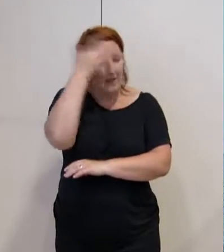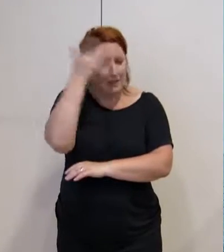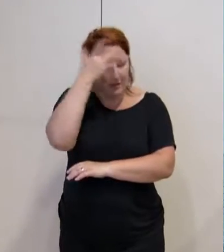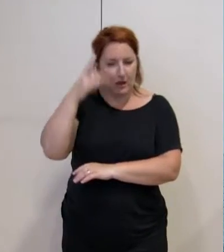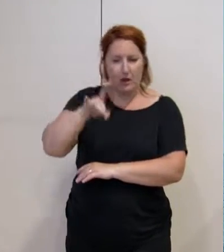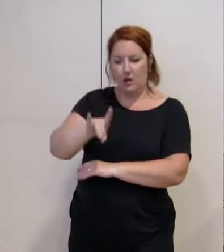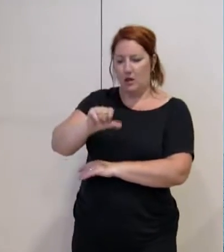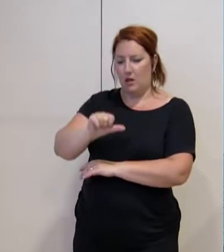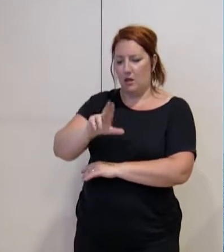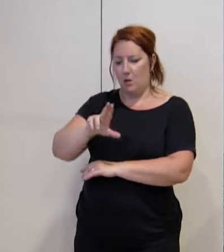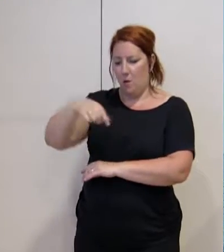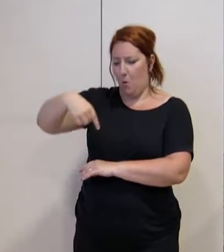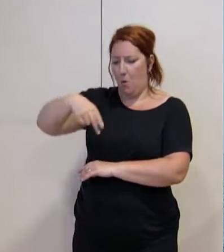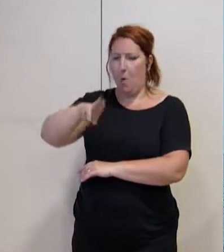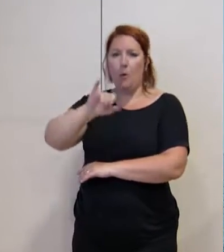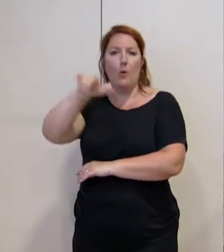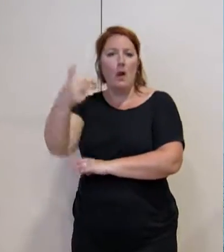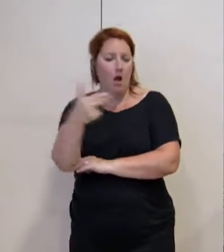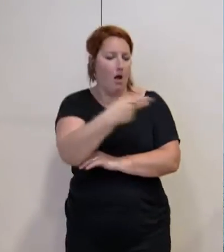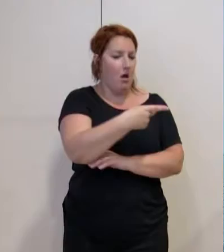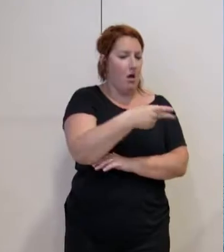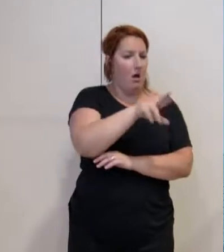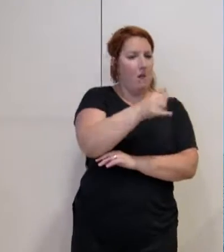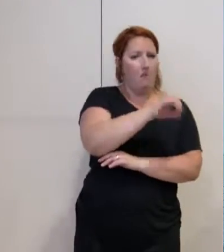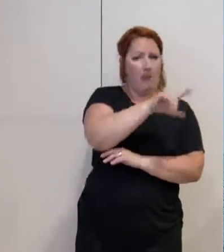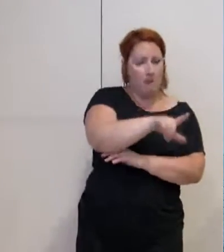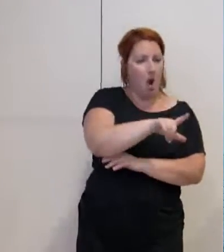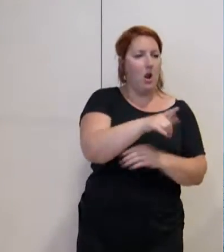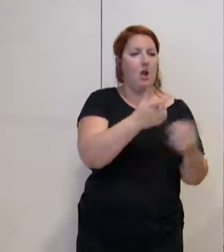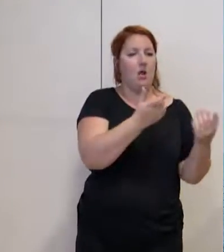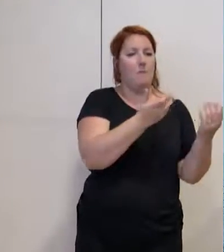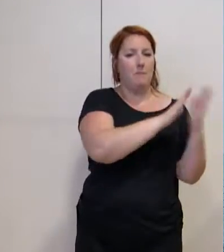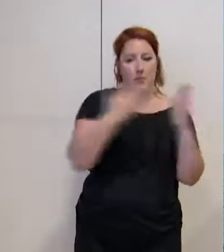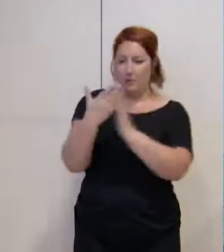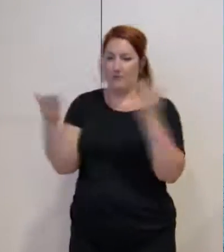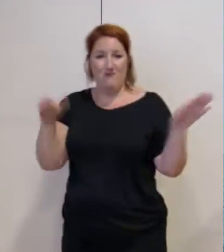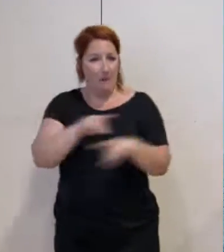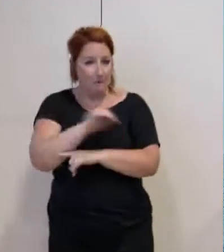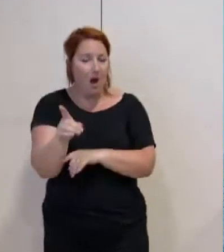Prémol et de maintenir les moyens de la santé scolaire à la rentrée scolaire 2016-2017. Merci de votre attention.